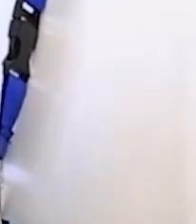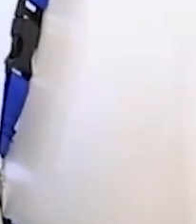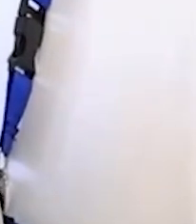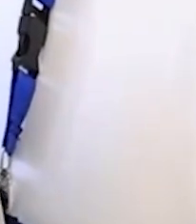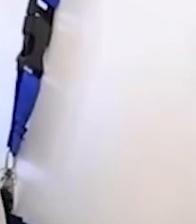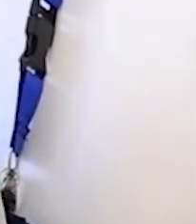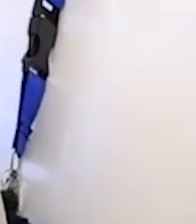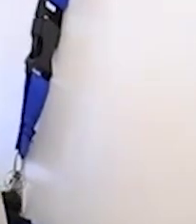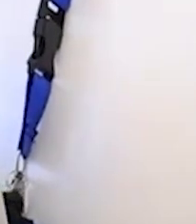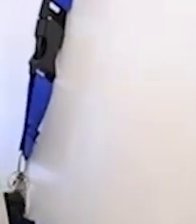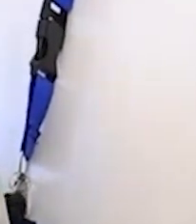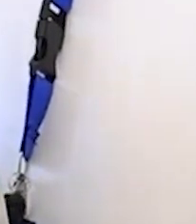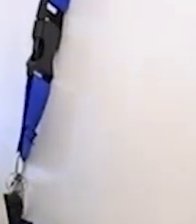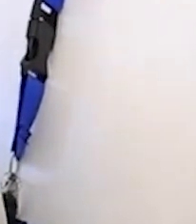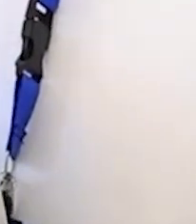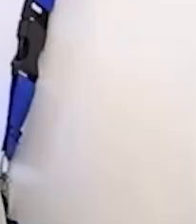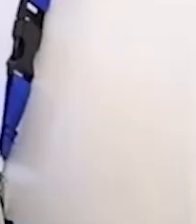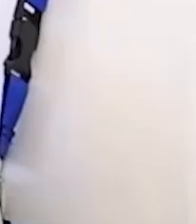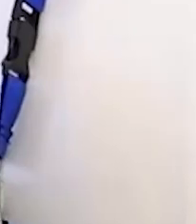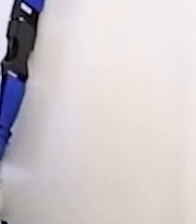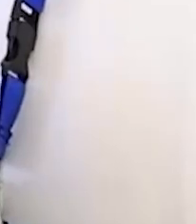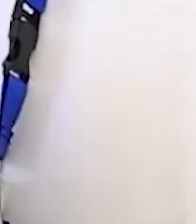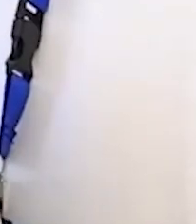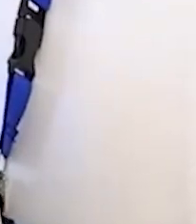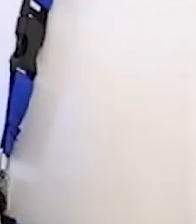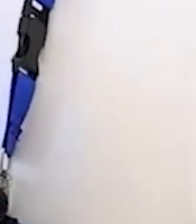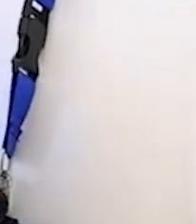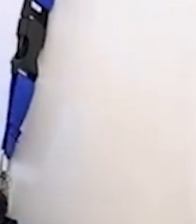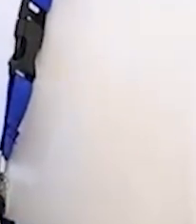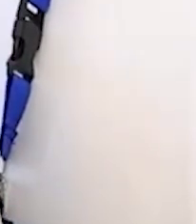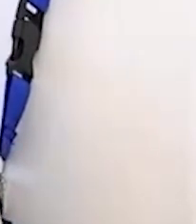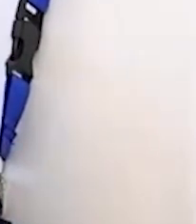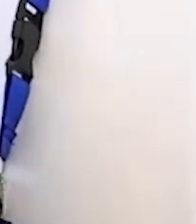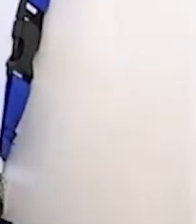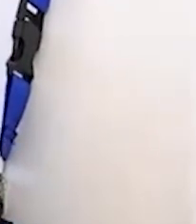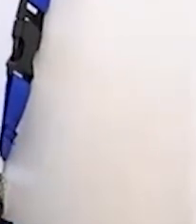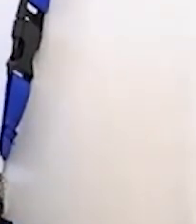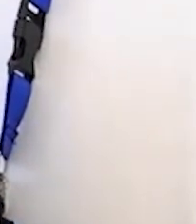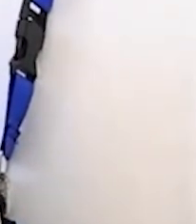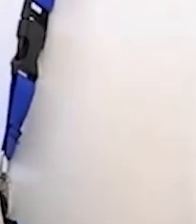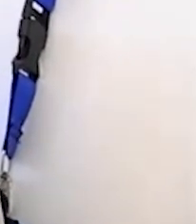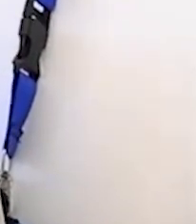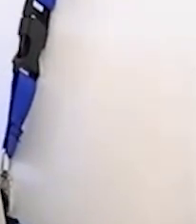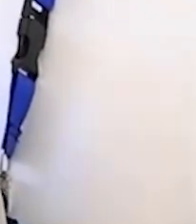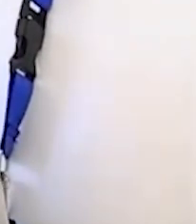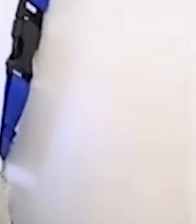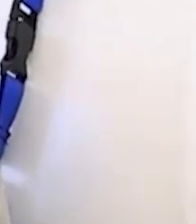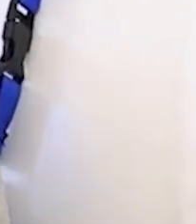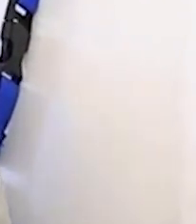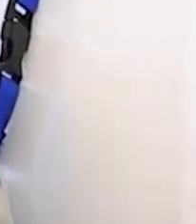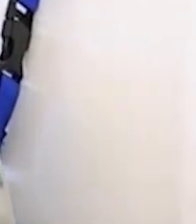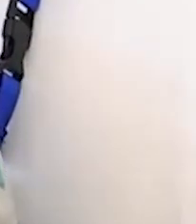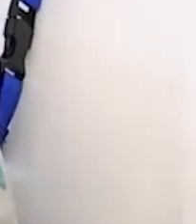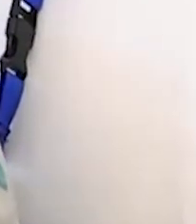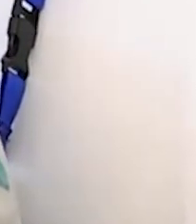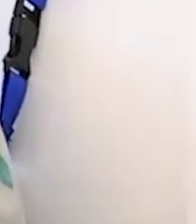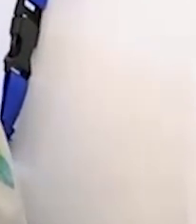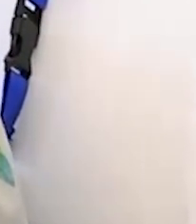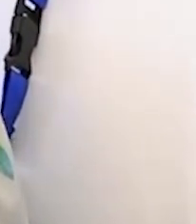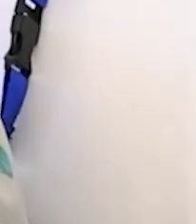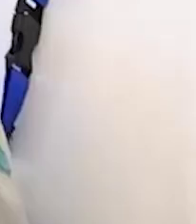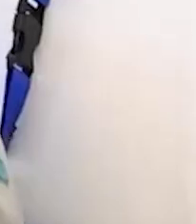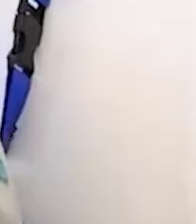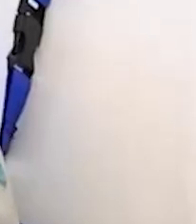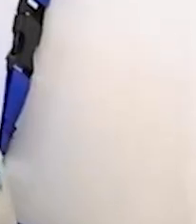jisajili kupitia *147# ama upitia katika tovuti yetu ya afya yangu uweze kupata huduma